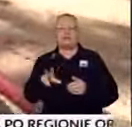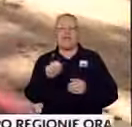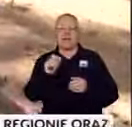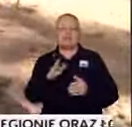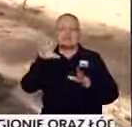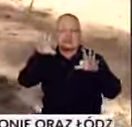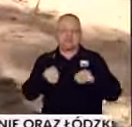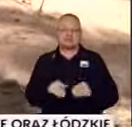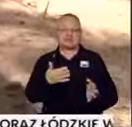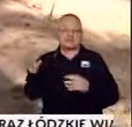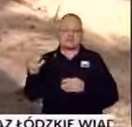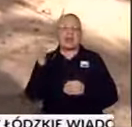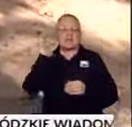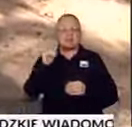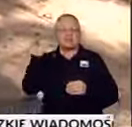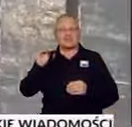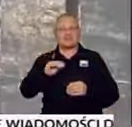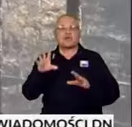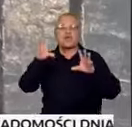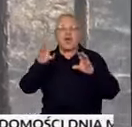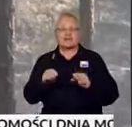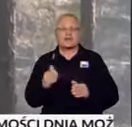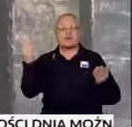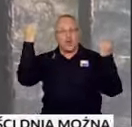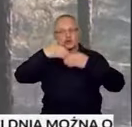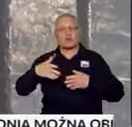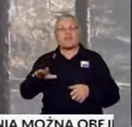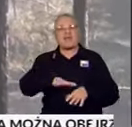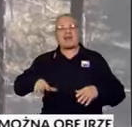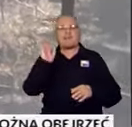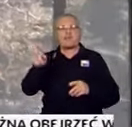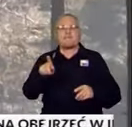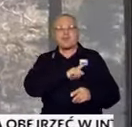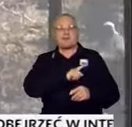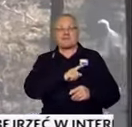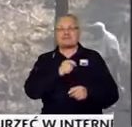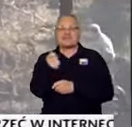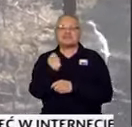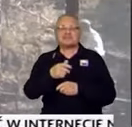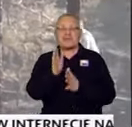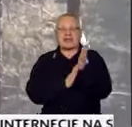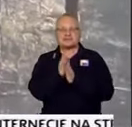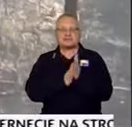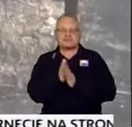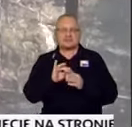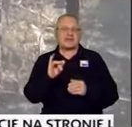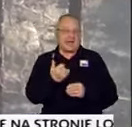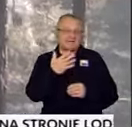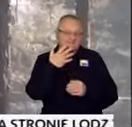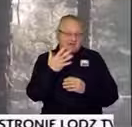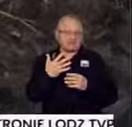miejscu jeszcze przez kilka godzin będzie trwało dogaszanie. Nocą teren będą pilnować strażnicy leśni. Jak wynika ze wstępnych ustaleń